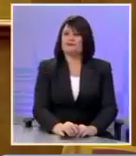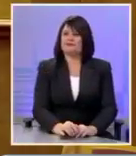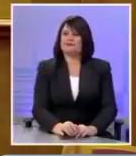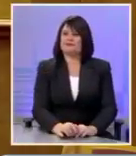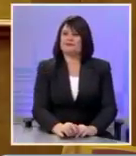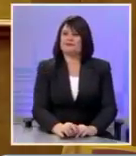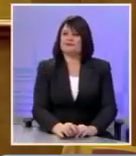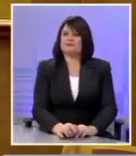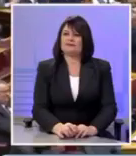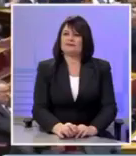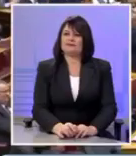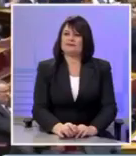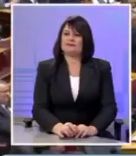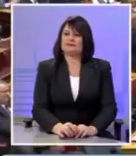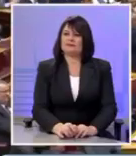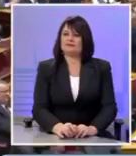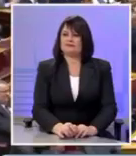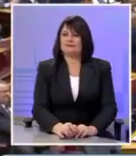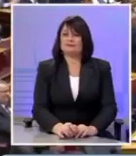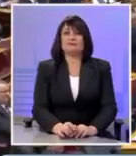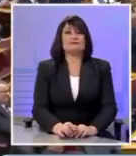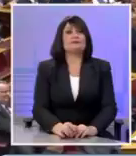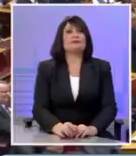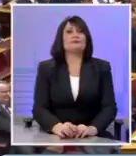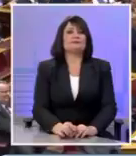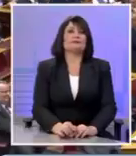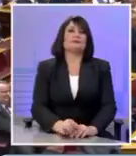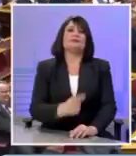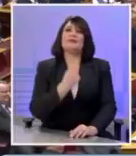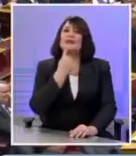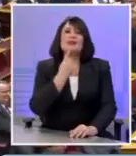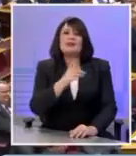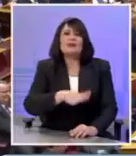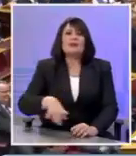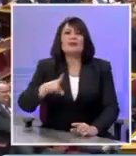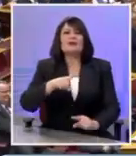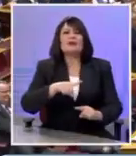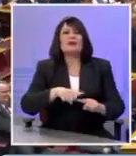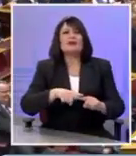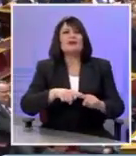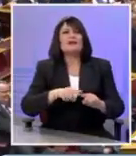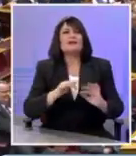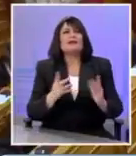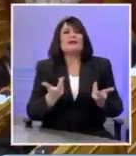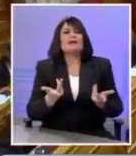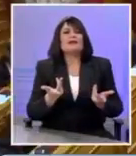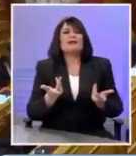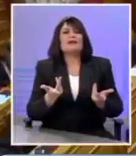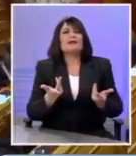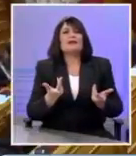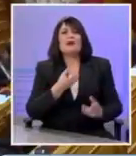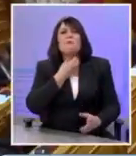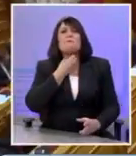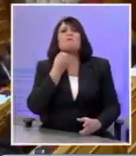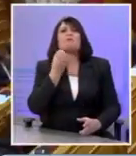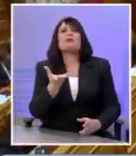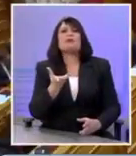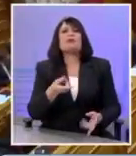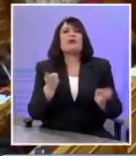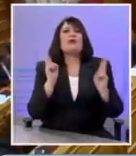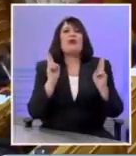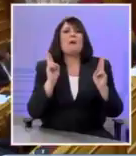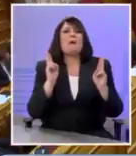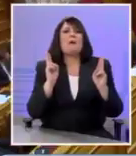πείτε? Τι έχετε να παρακαλώ, πείτε αυτό το λαό μην που απαντάτε. Το κοροϊδέψατε και προδώσατε τις προσδοκίες